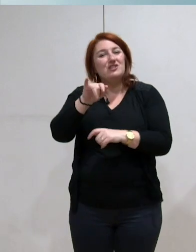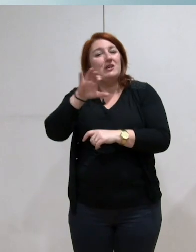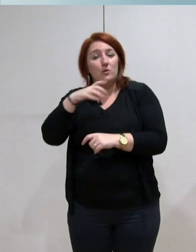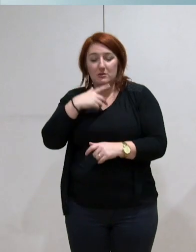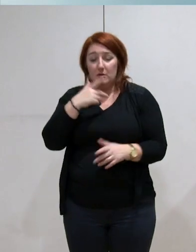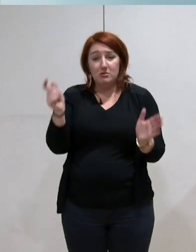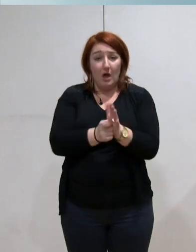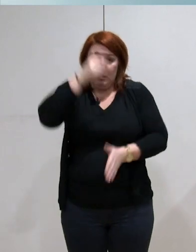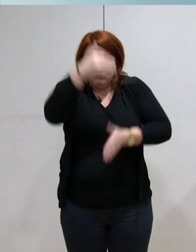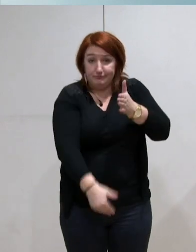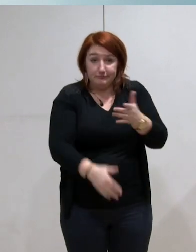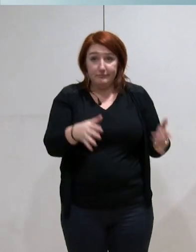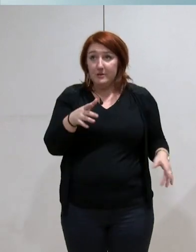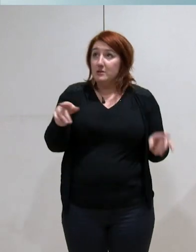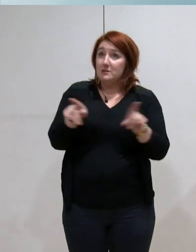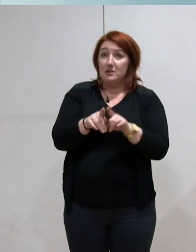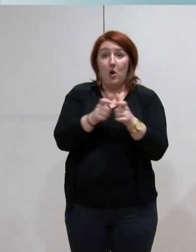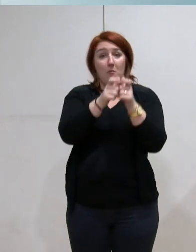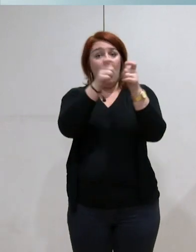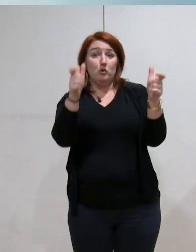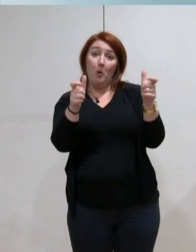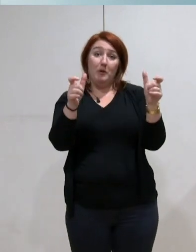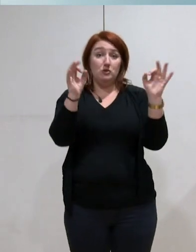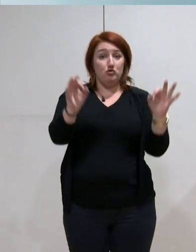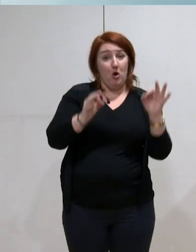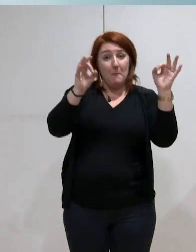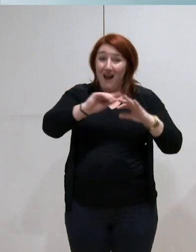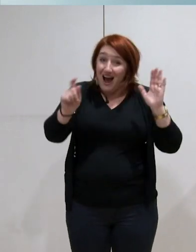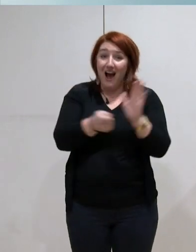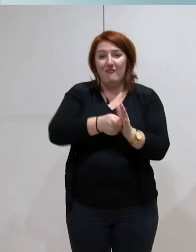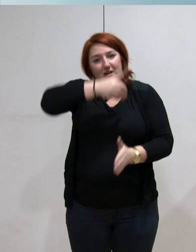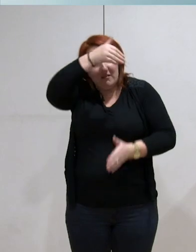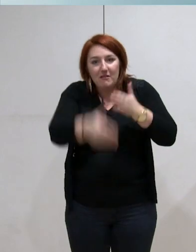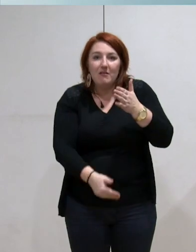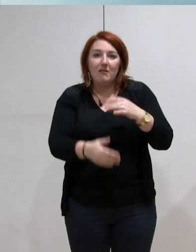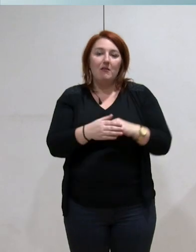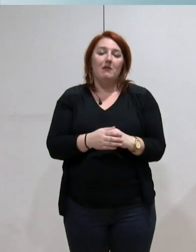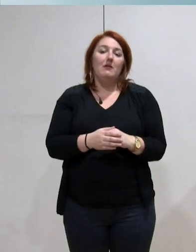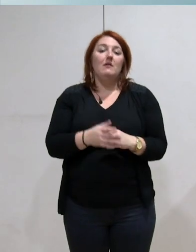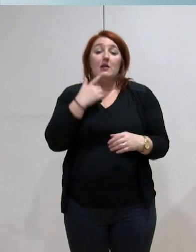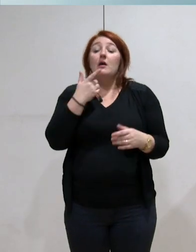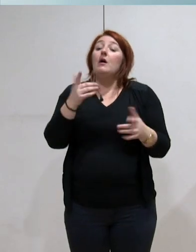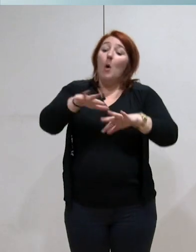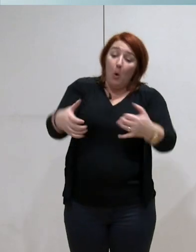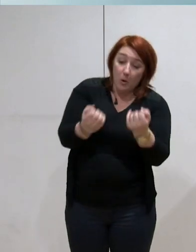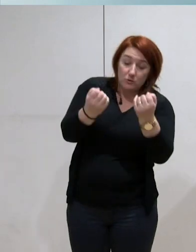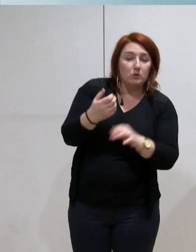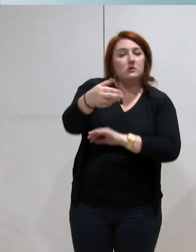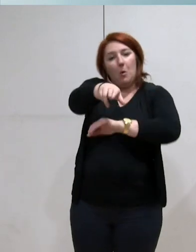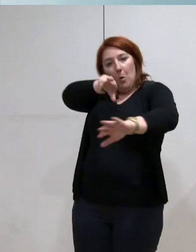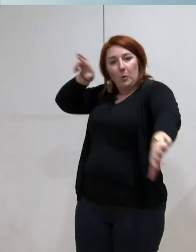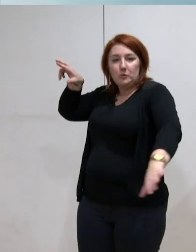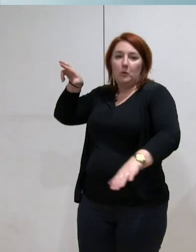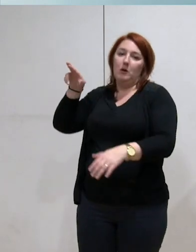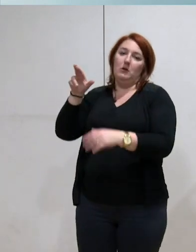durée de vie donc c'est comme si vous fixiez une entreprise avec une date limite donc ces ressources ont été internalisées et comme ça a été rappelé par Madame